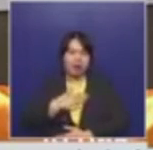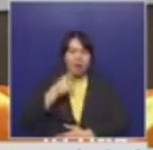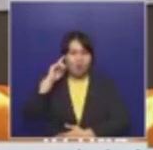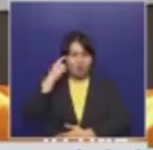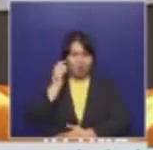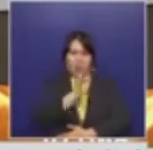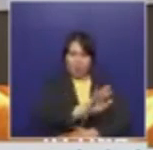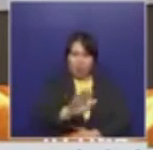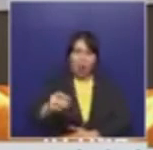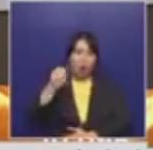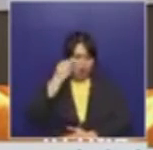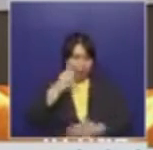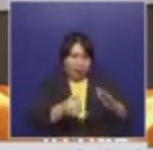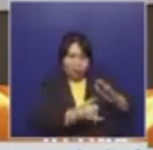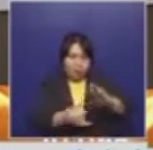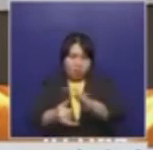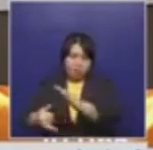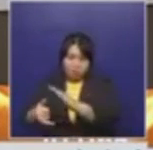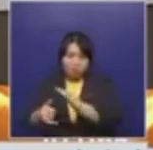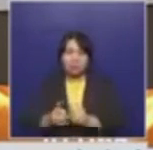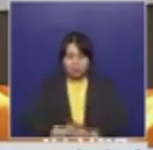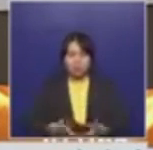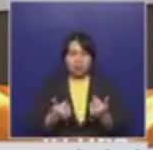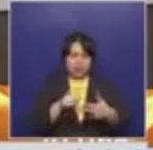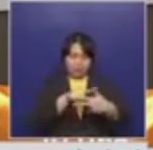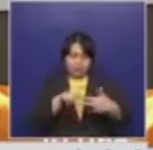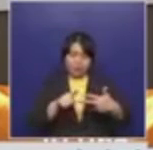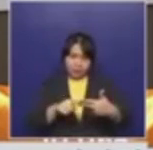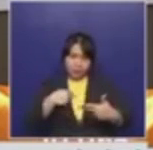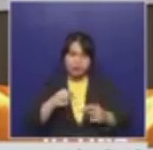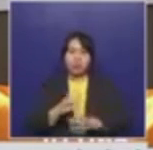ของแต่ละท่านเนี่ยจะบันทึกภาพหรือบันทึกเสียงของการประชุมนั้นอยู่หรือเปล่าเพราะฉะนั้นประกอบการ3ข้อนี้นะครับทำให้ผมขอสรุปว่า 1